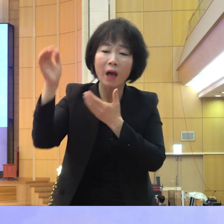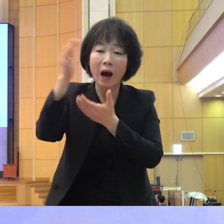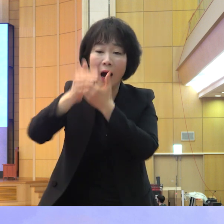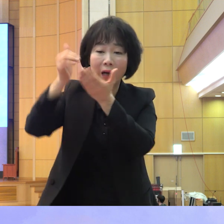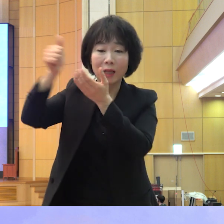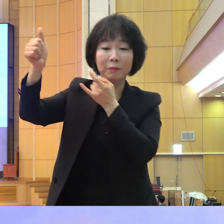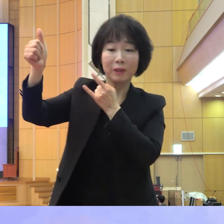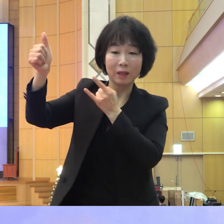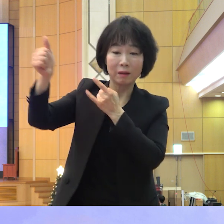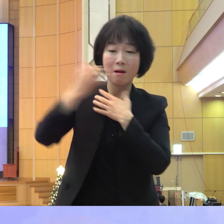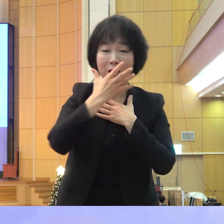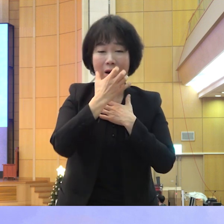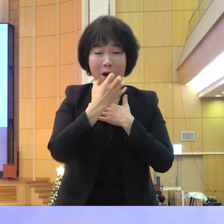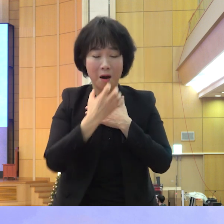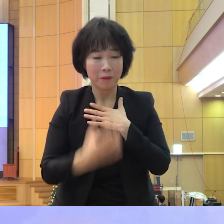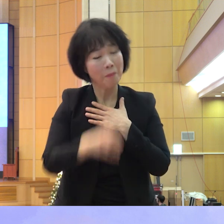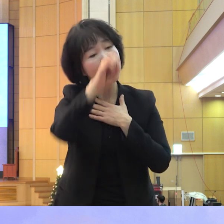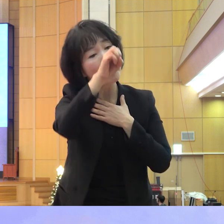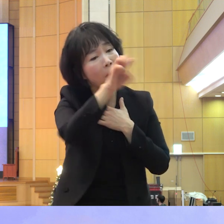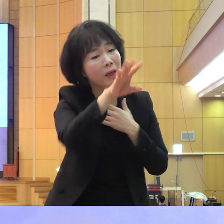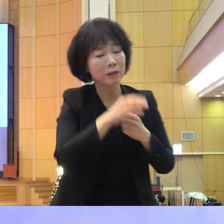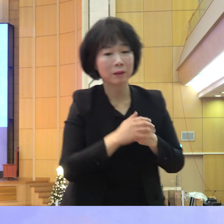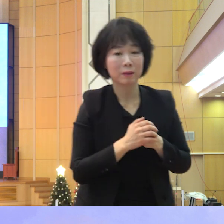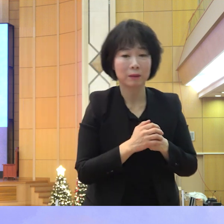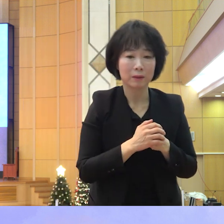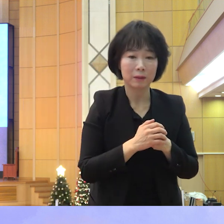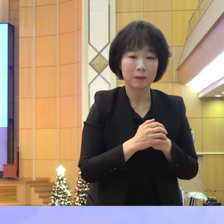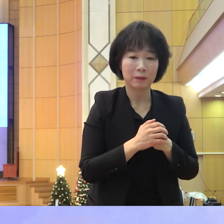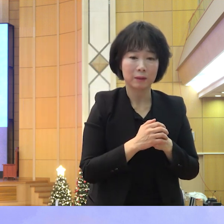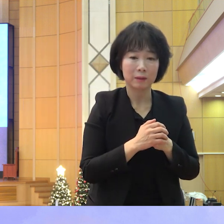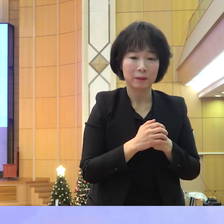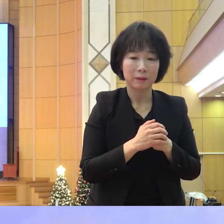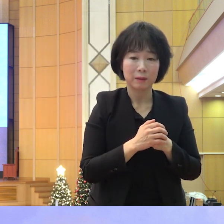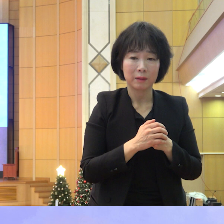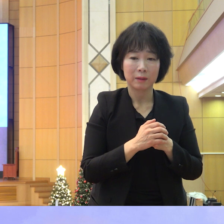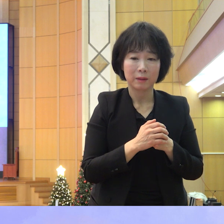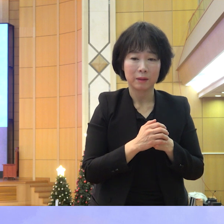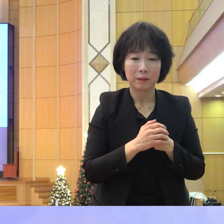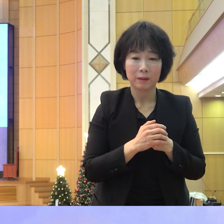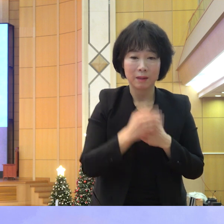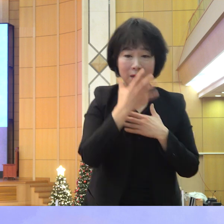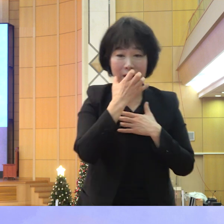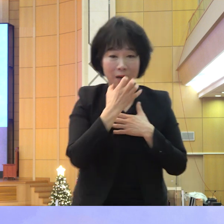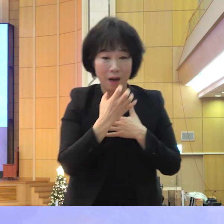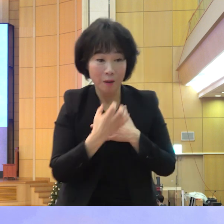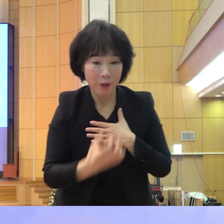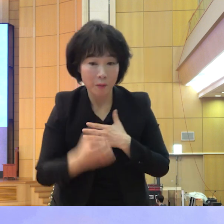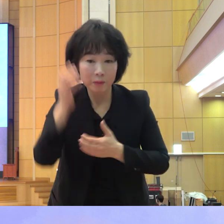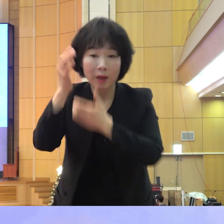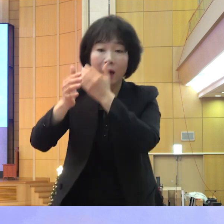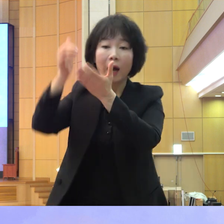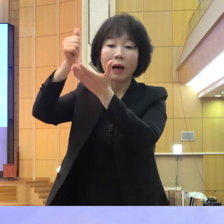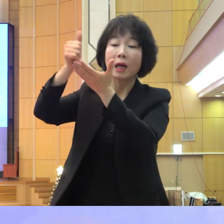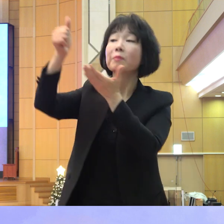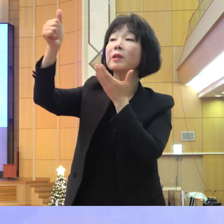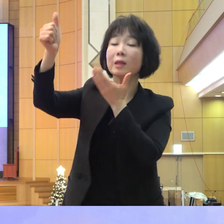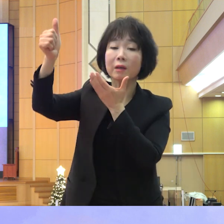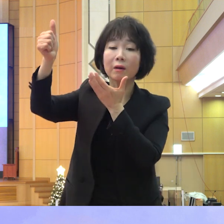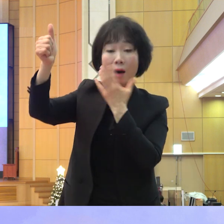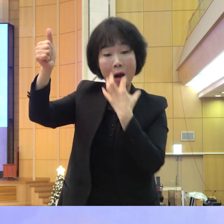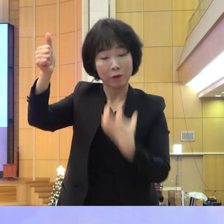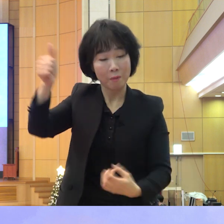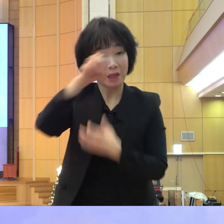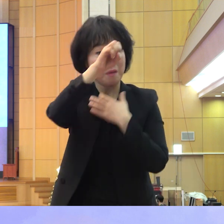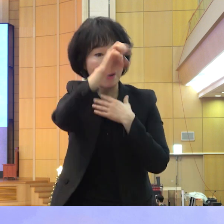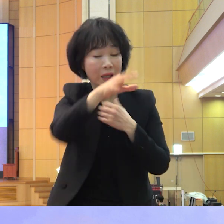떠나버렸잖아. 아브라함은 이제 롯이 아브라함을 떠난 후에, 아브라함은 여호와께서 아브라함에게